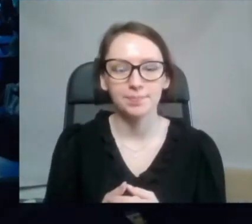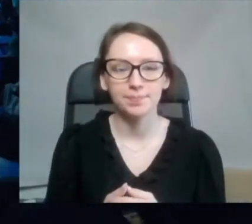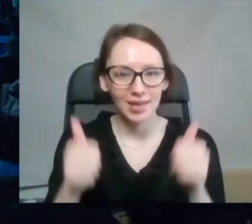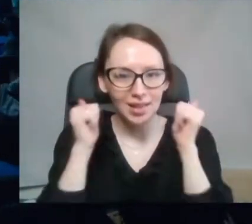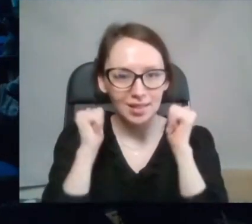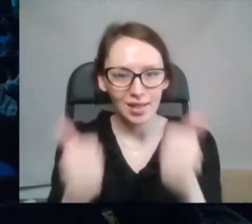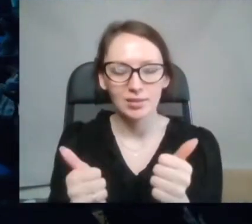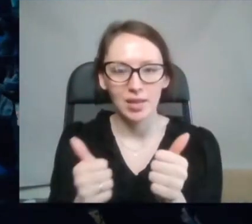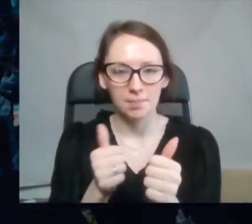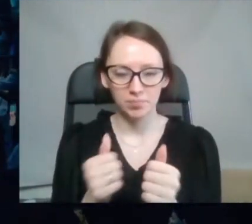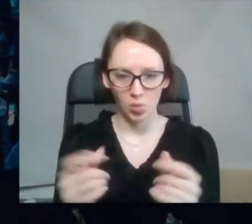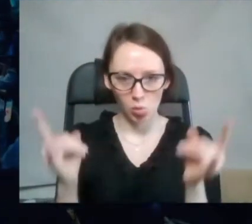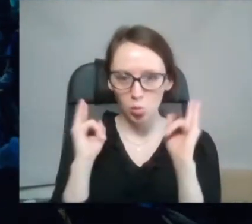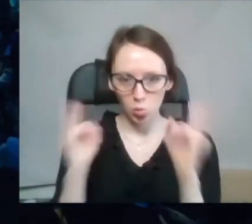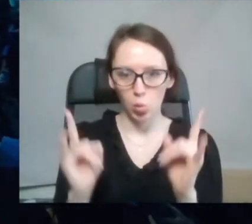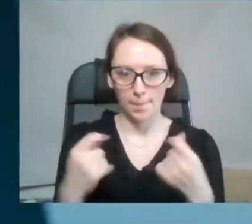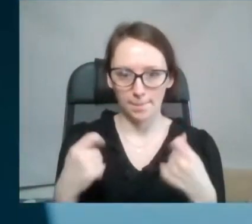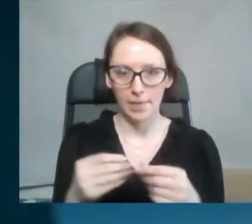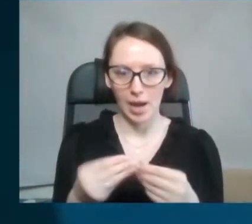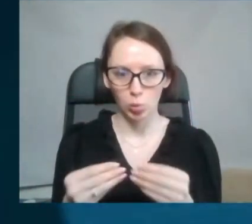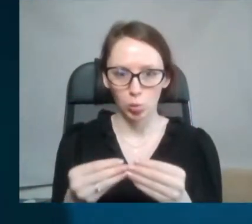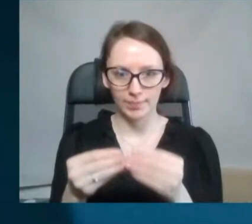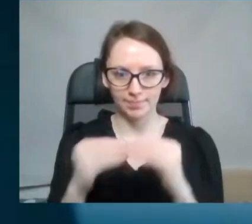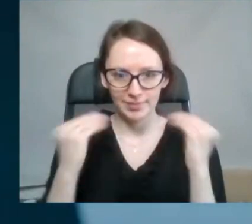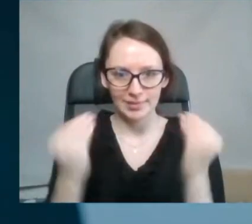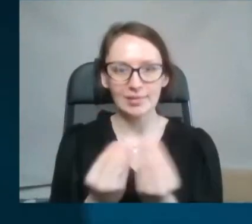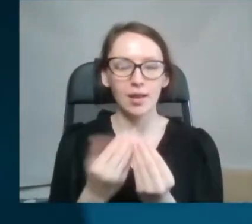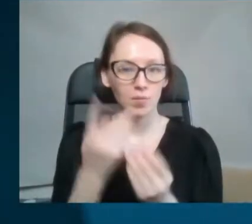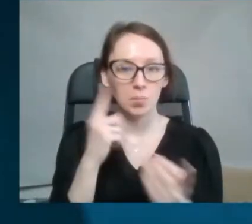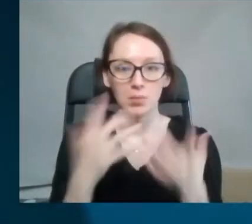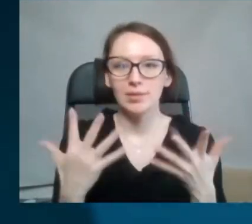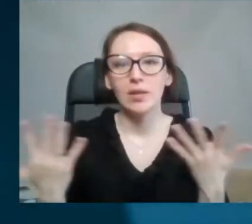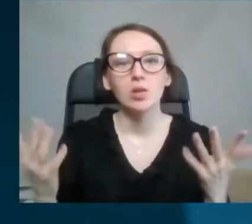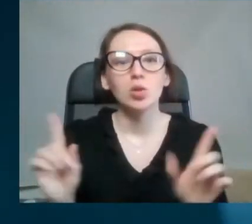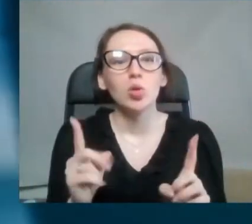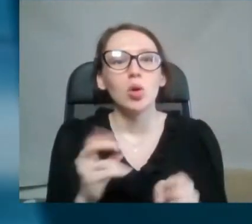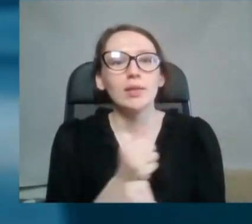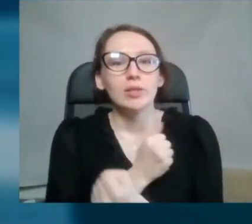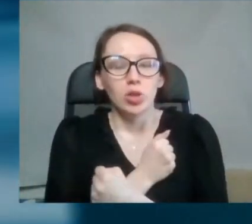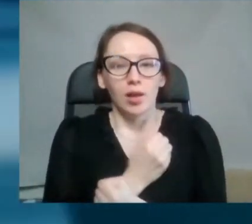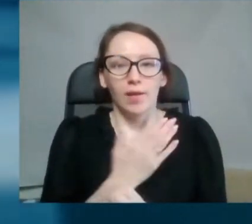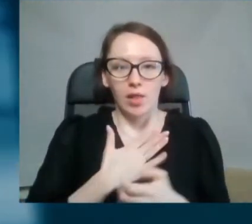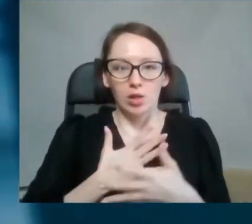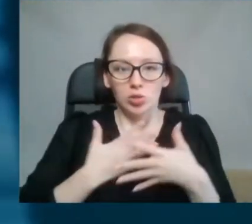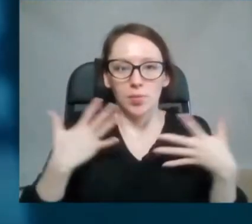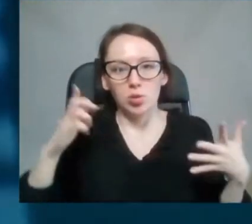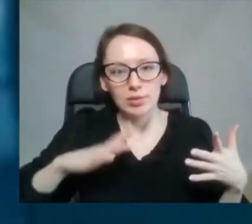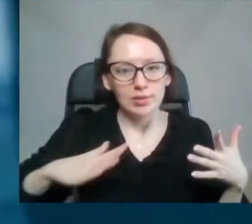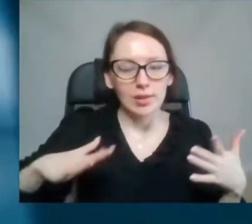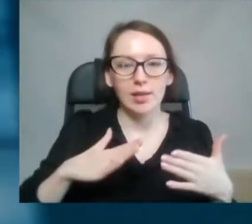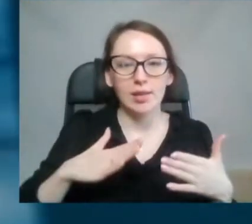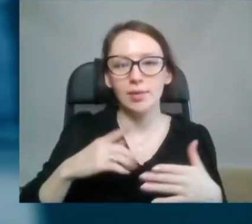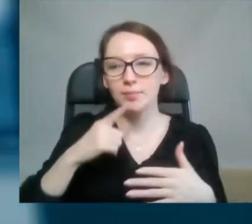какой крутой! Вы представляете, что, к сожалению, в нашей большой стране далеко не в каждом